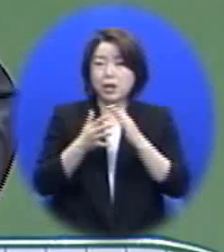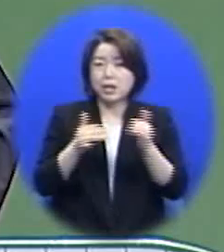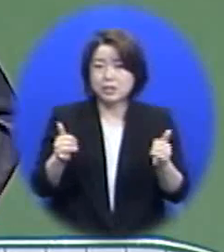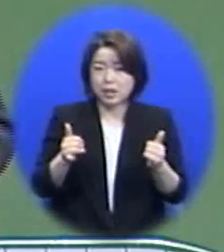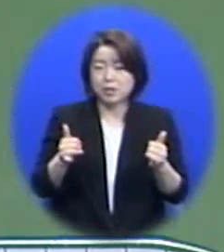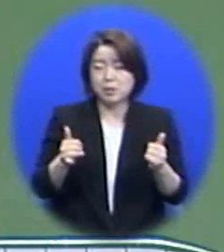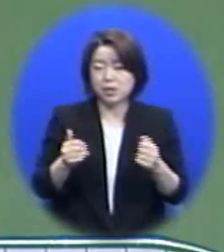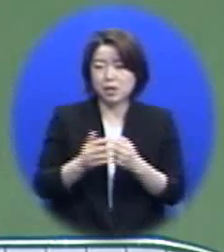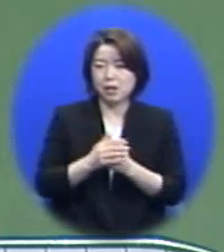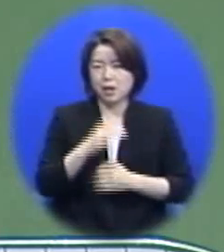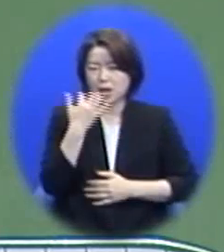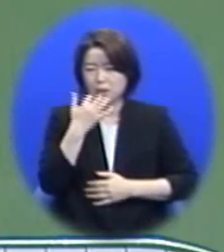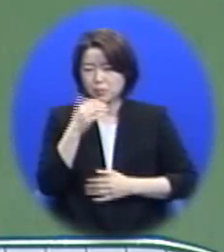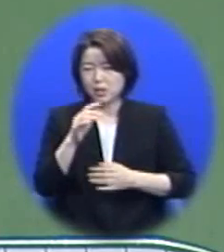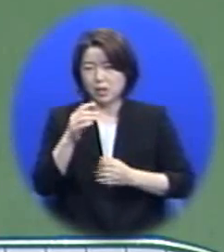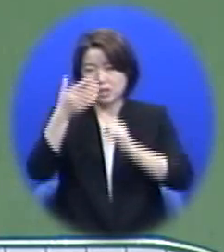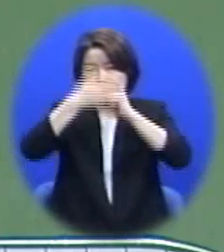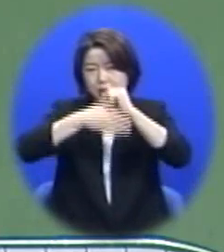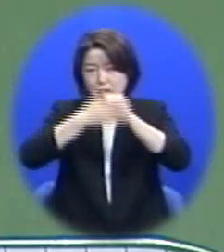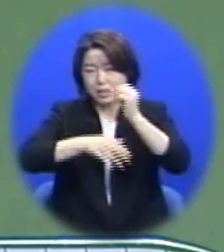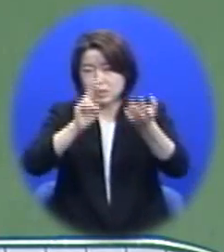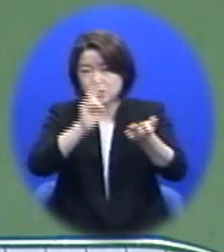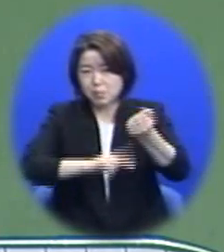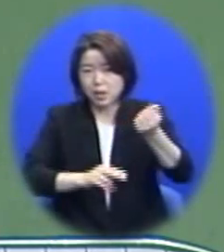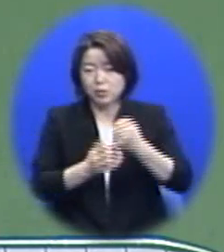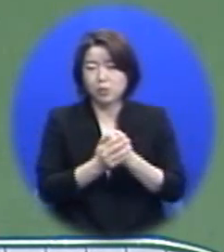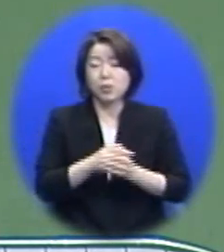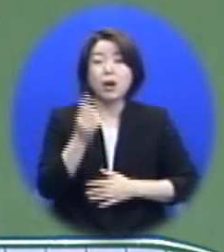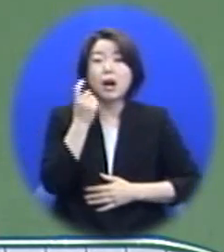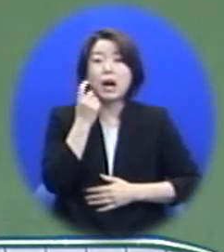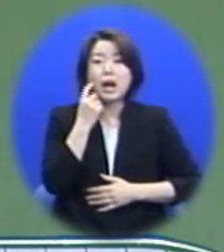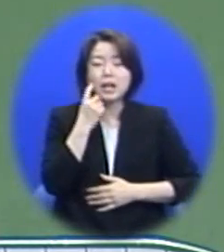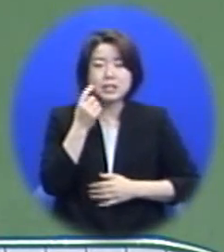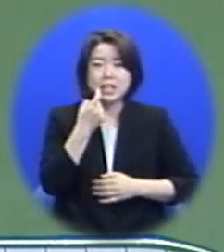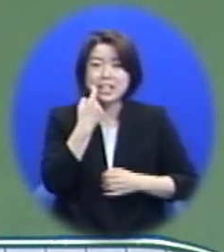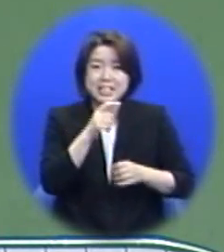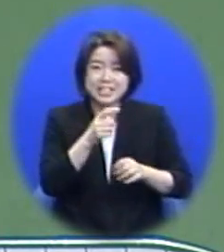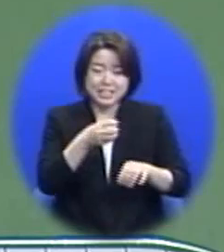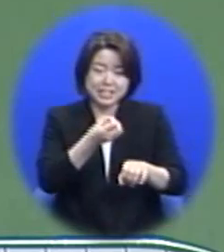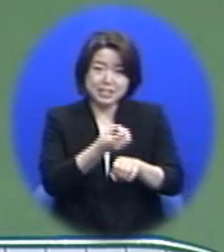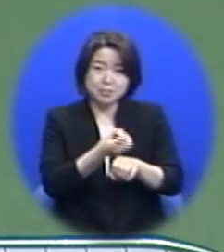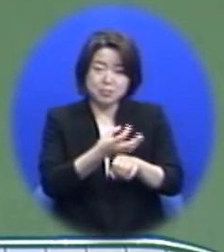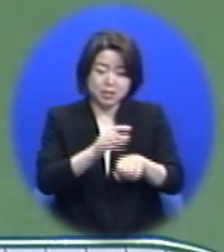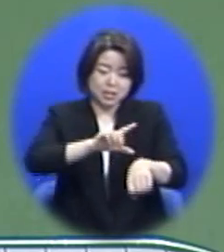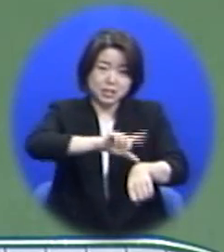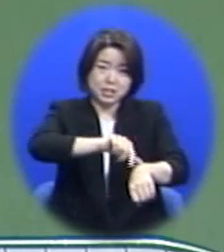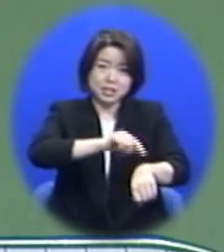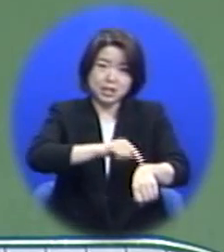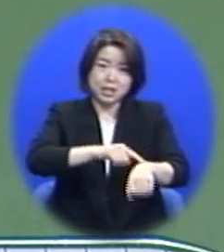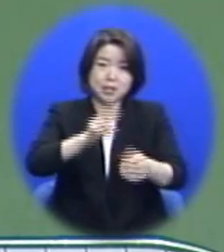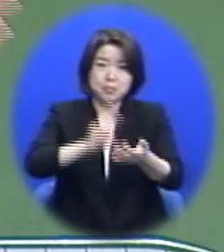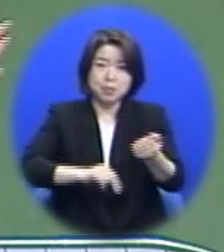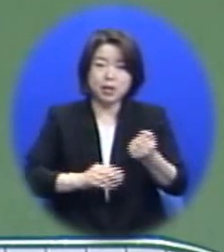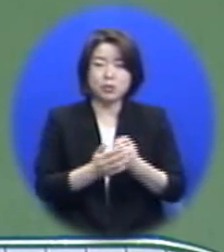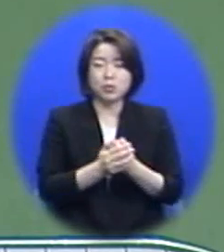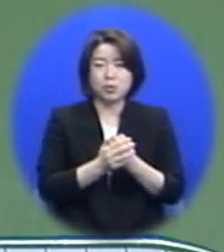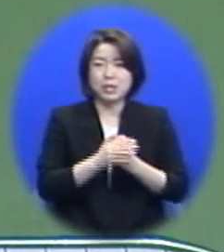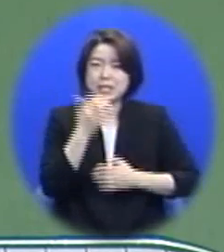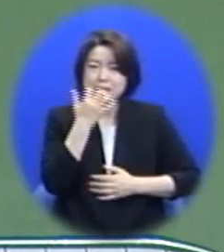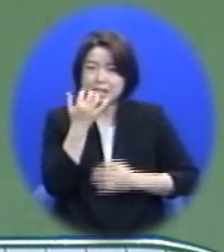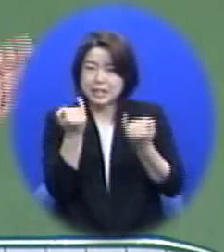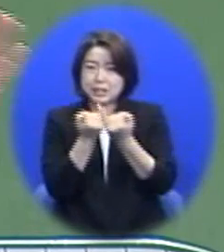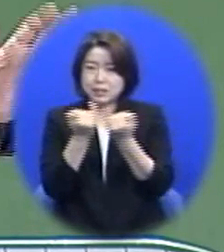음란한 사진을 팔고 그리고 가짜 금시계를 팔고 그리고 매춘부를